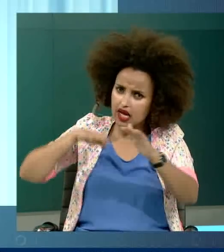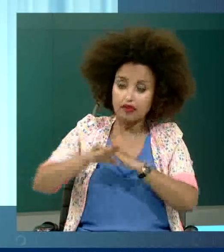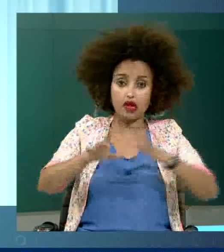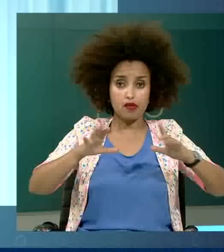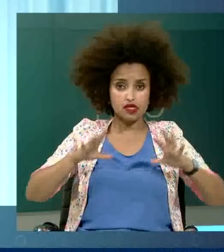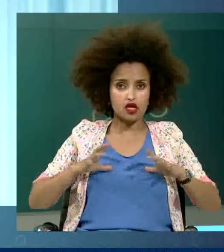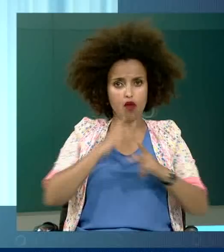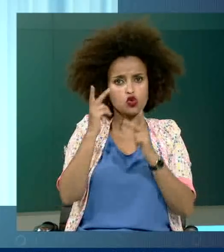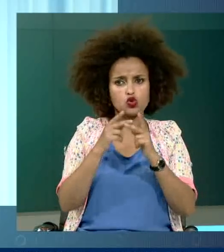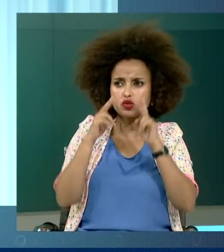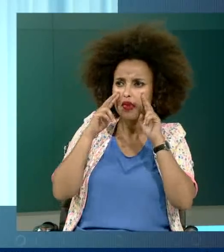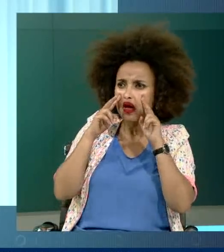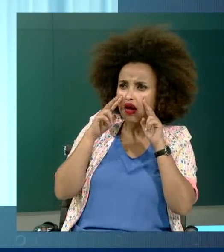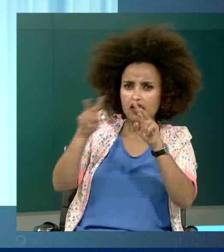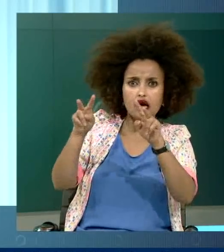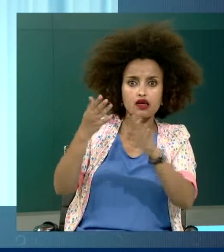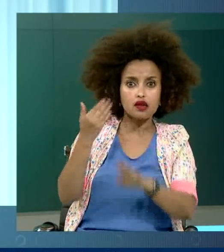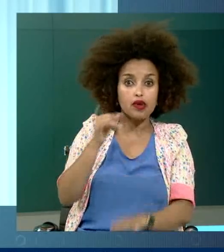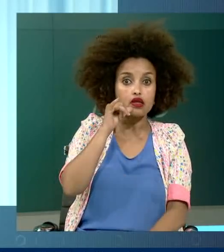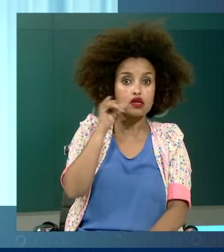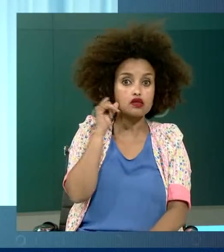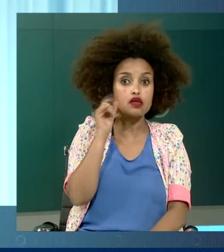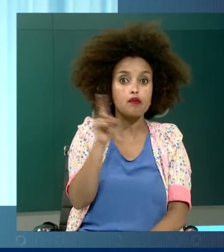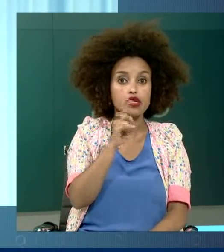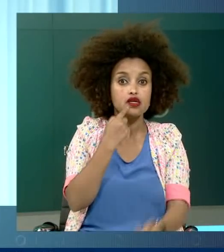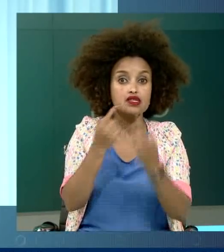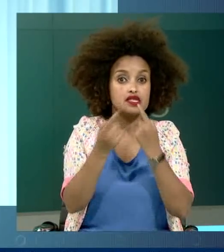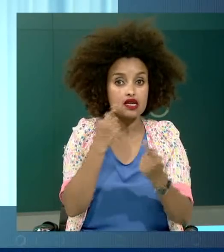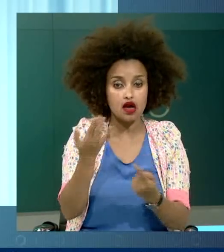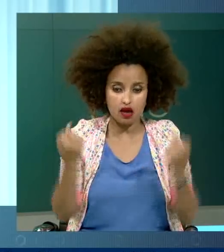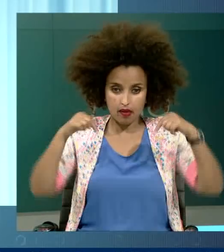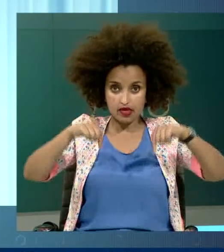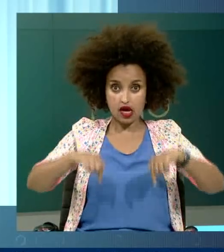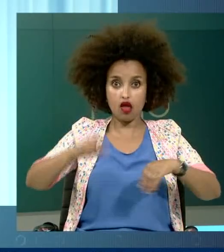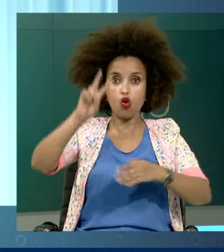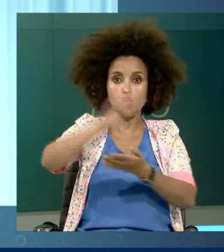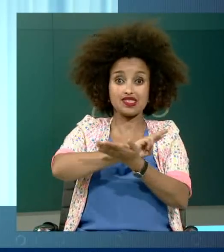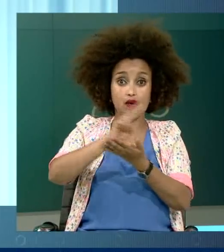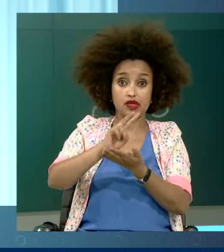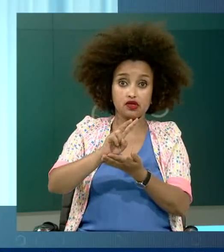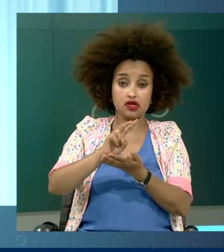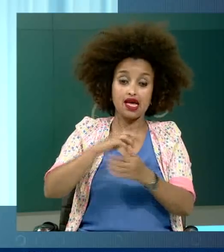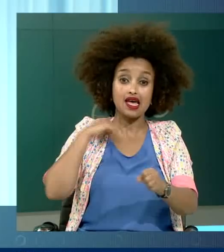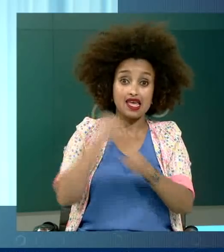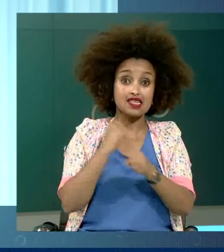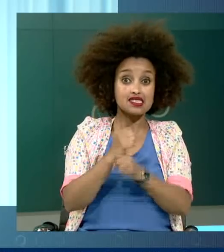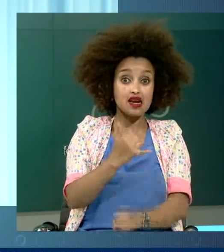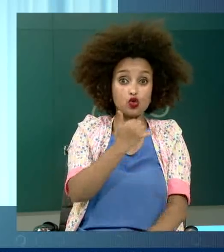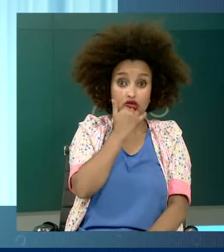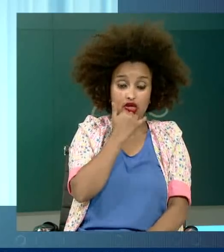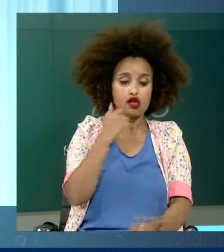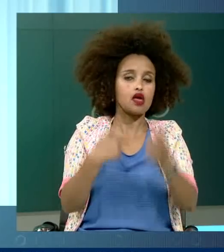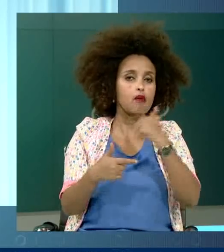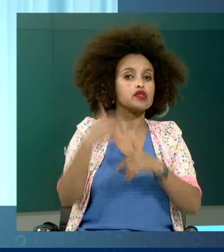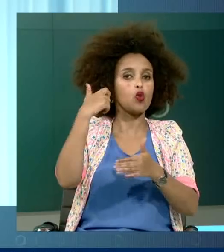አካባቢዎችን በደንብ ቼክ እያደረግን ነበር እና ትናንትና ምንድን ነበር ስንባባል የነበር ነው የዛሬ 2 ሳምንት የተሰራው ስህተት ያመጣው ውጤት ነው